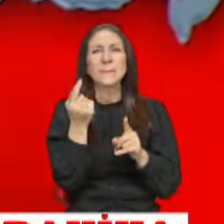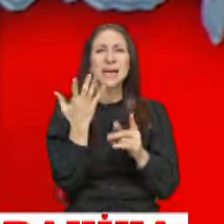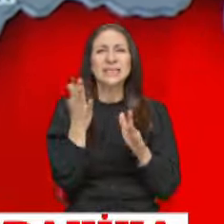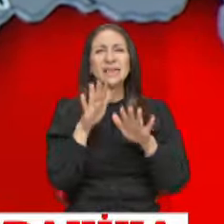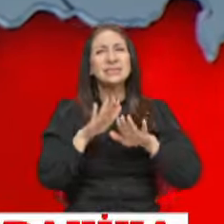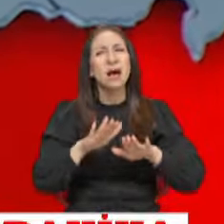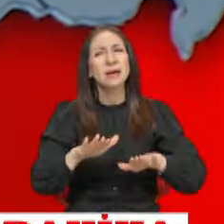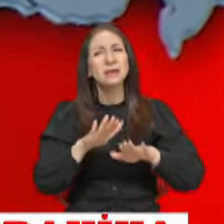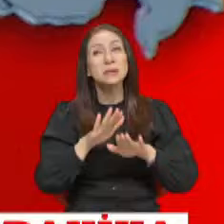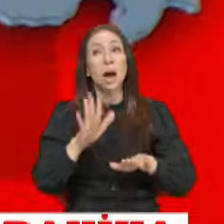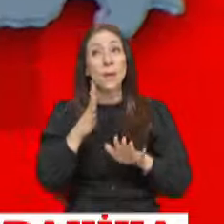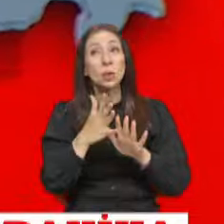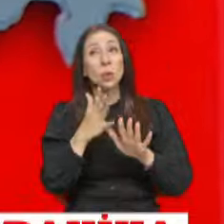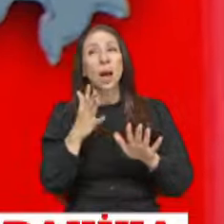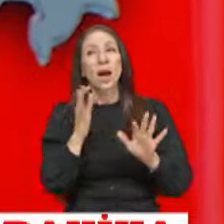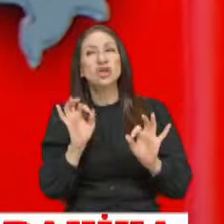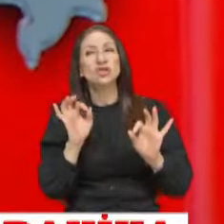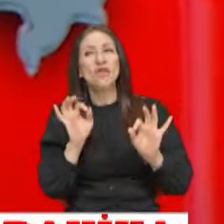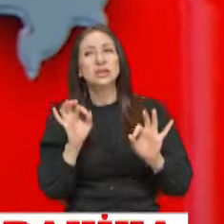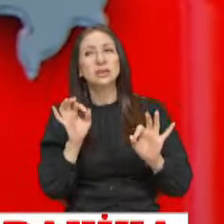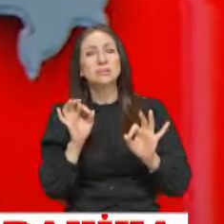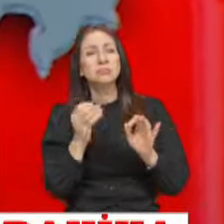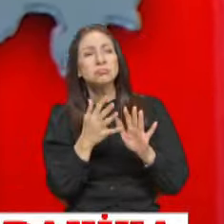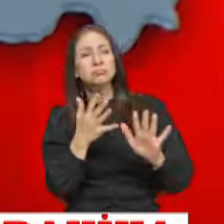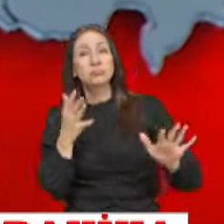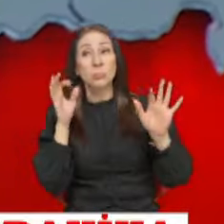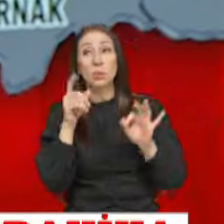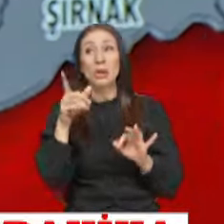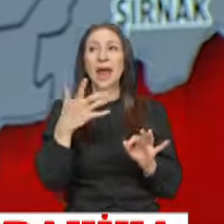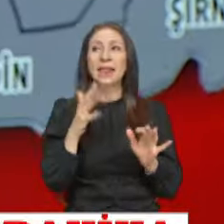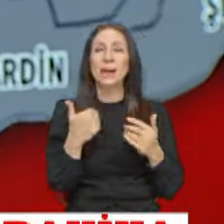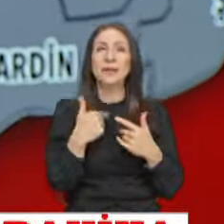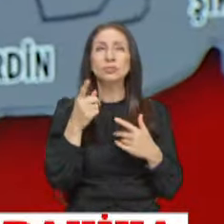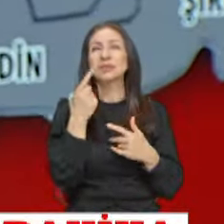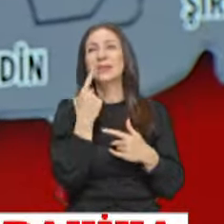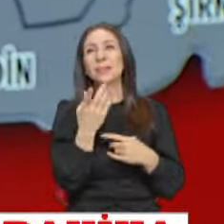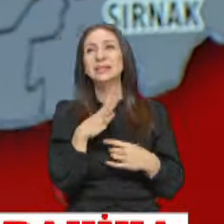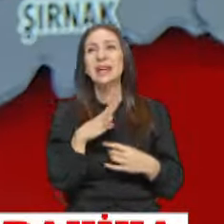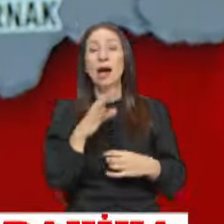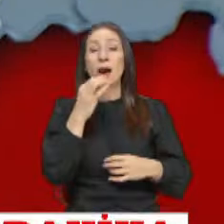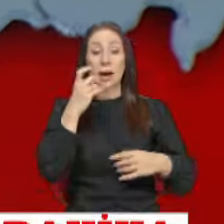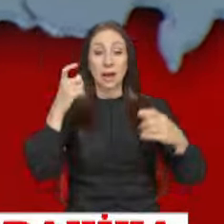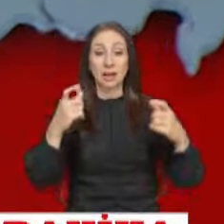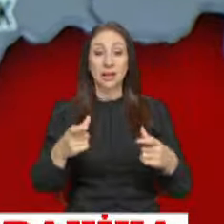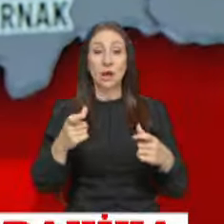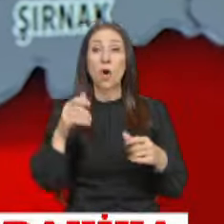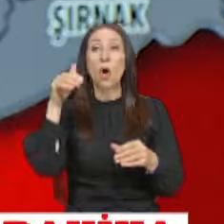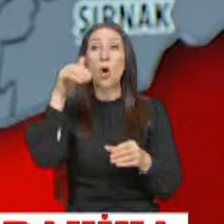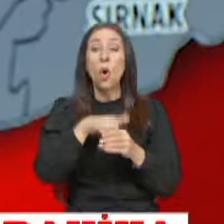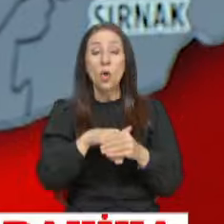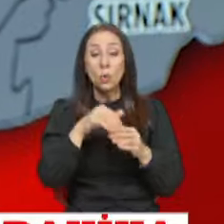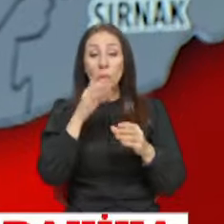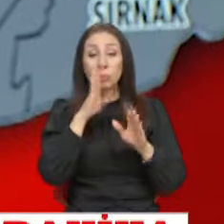daha sakindi ama kuyruklar da yavaş yavaş da böyle birikmeye başlamamıştı bunu da ben herhalde şeye bağlıyorum böyle Ankara'daki oy